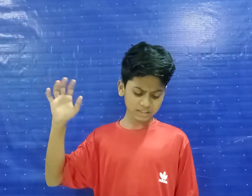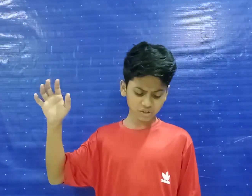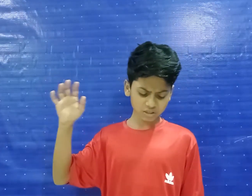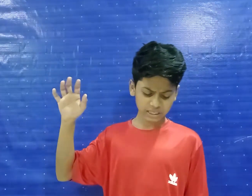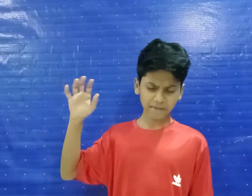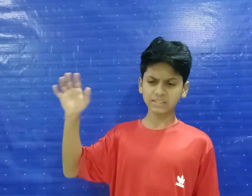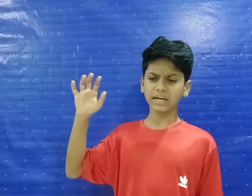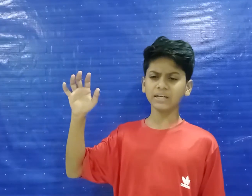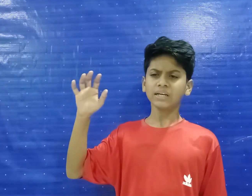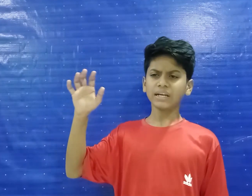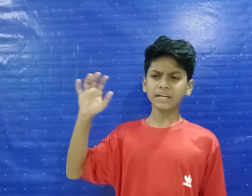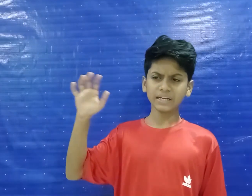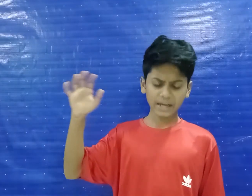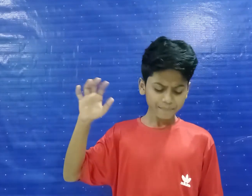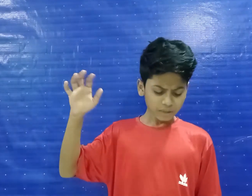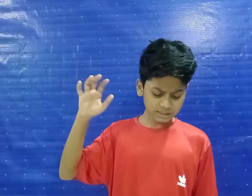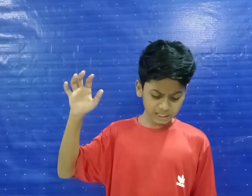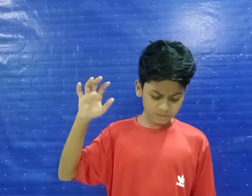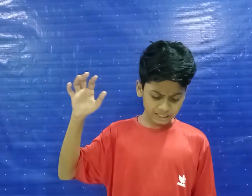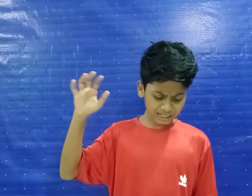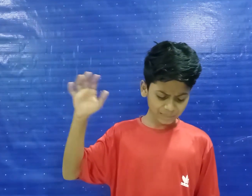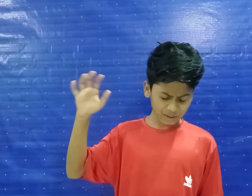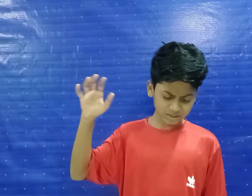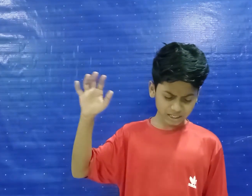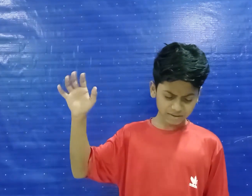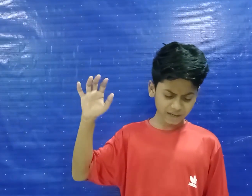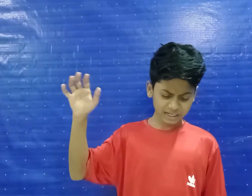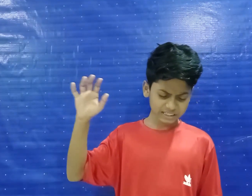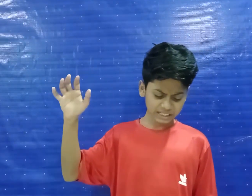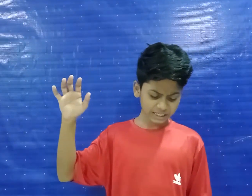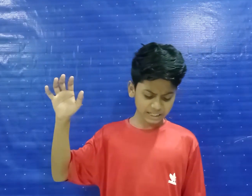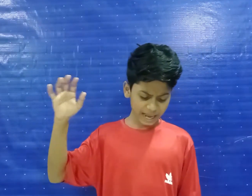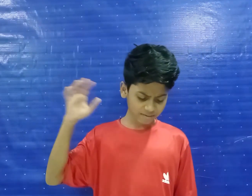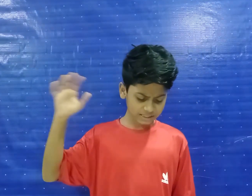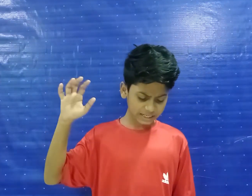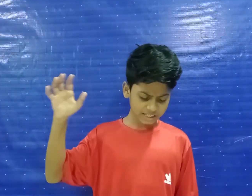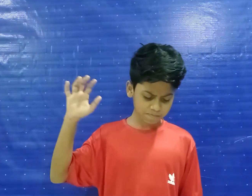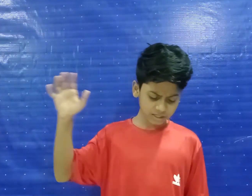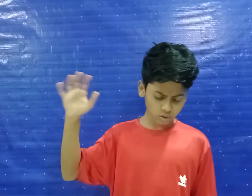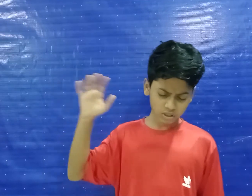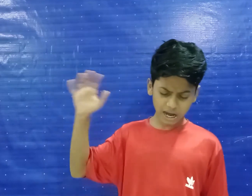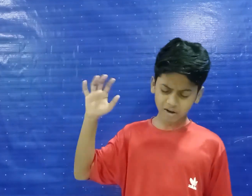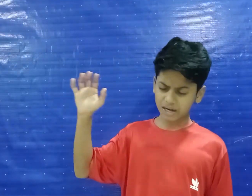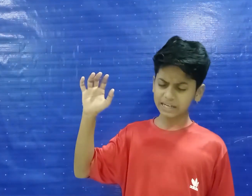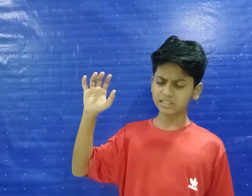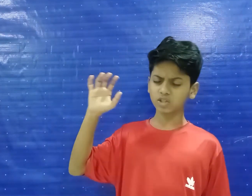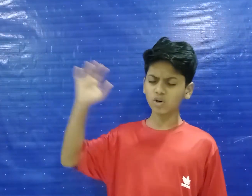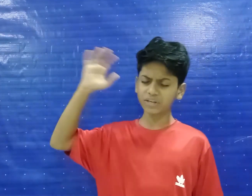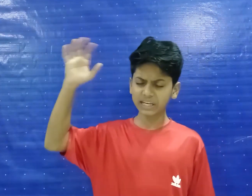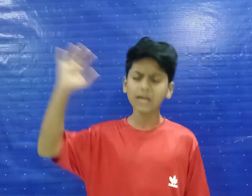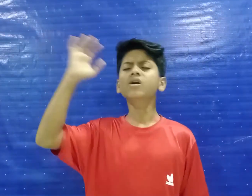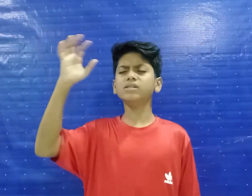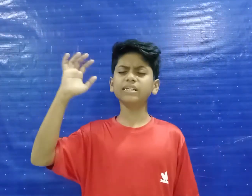child in India in the language that they speak through our online